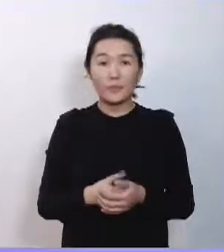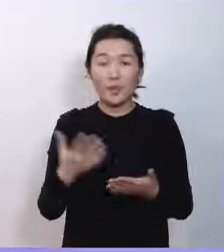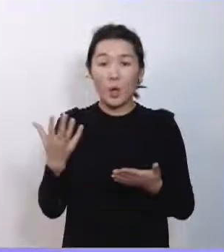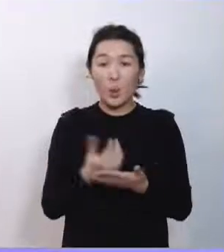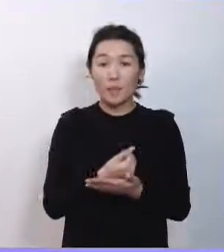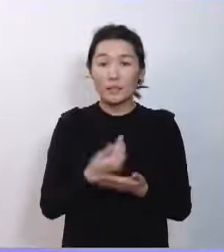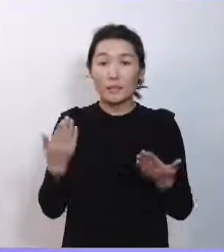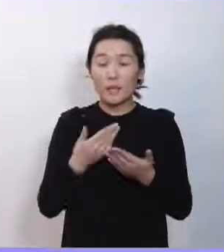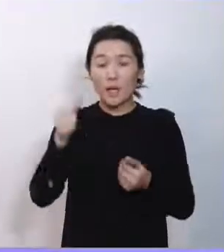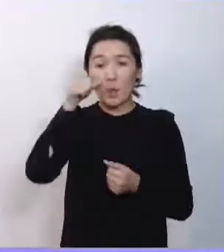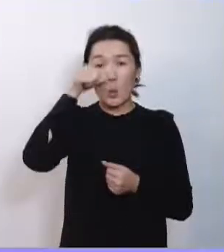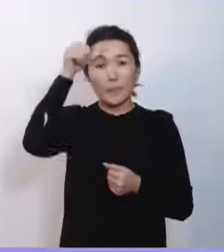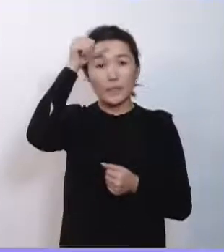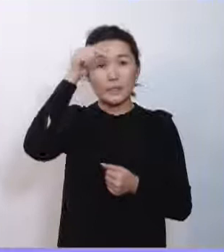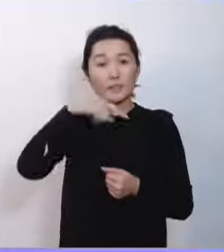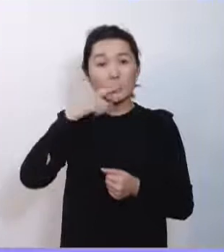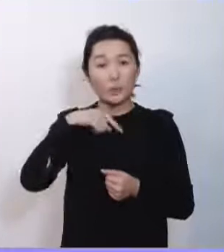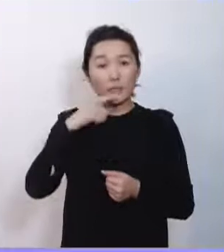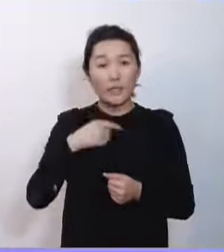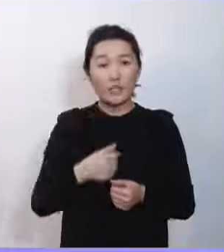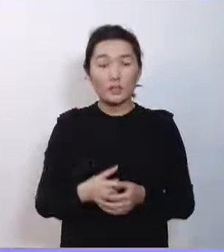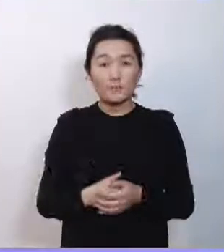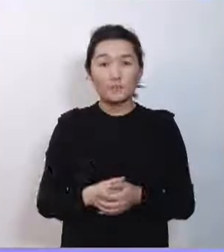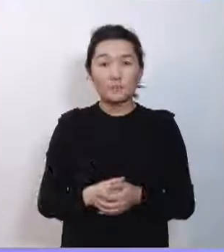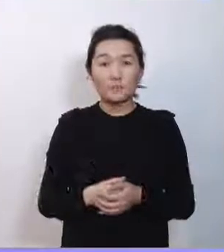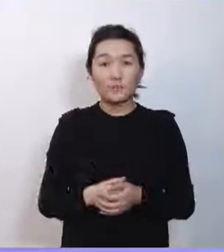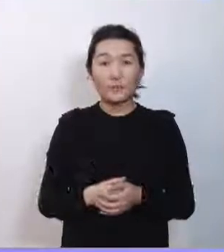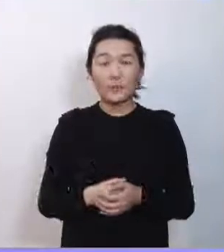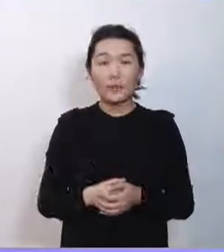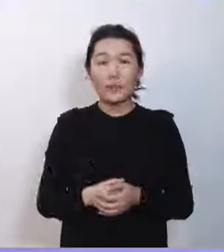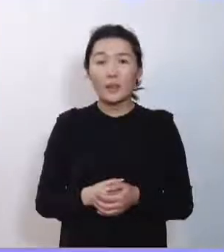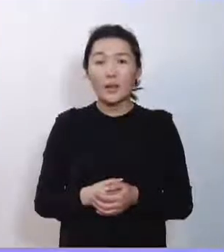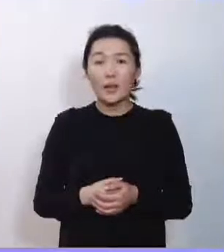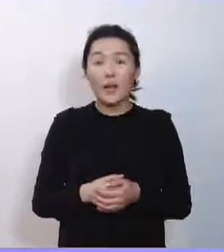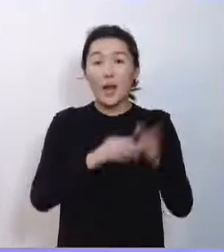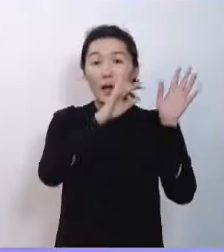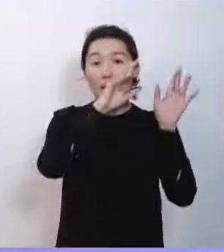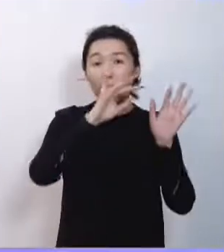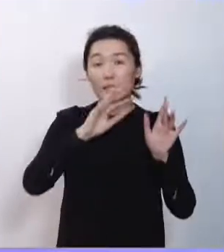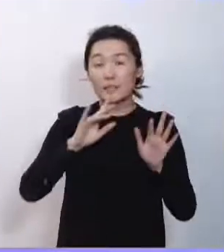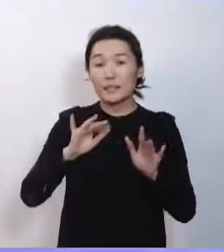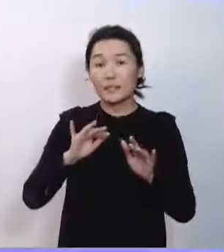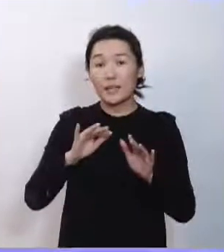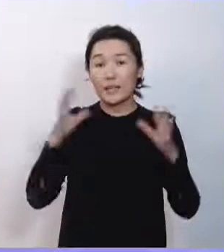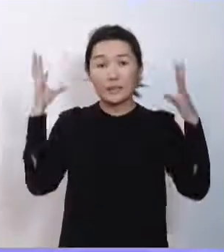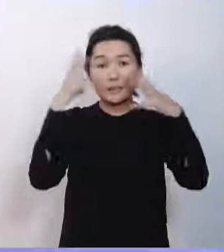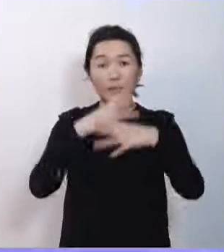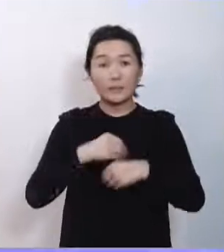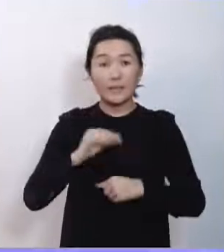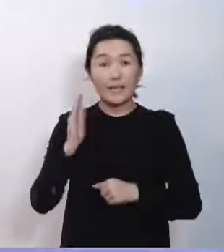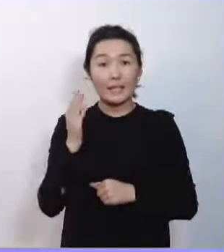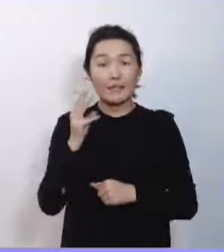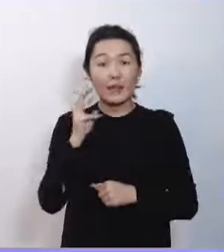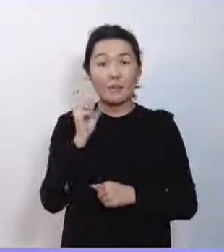Угадайте, о каком месяце идет речь. Рыхлый снег темнеет в